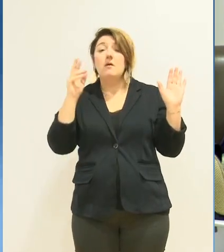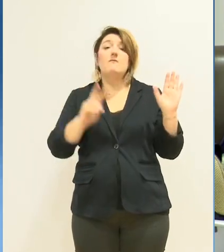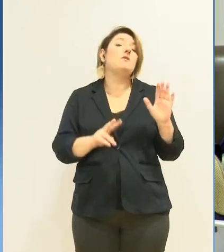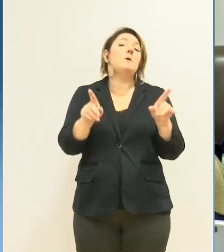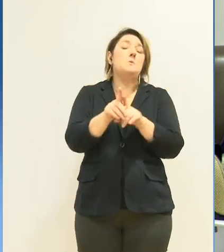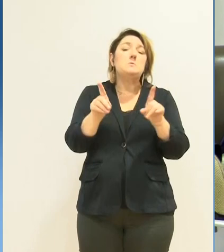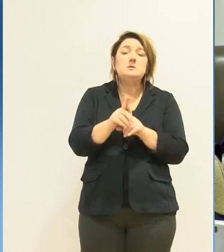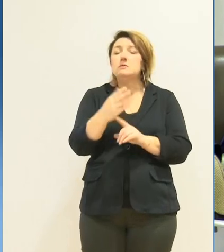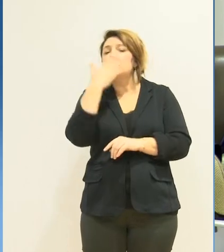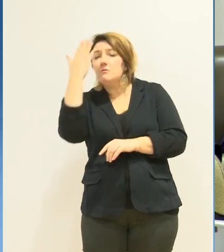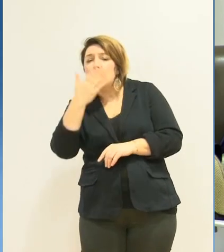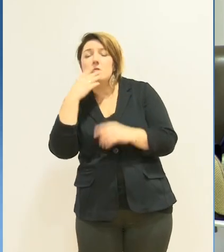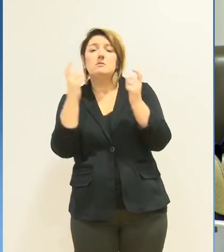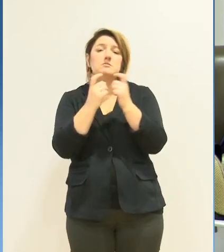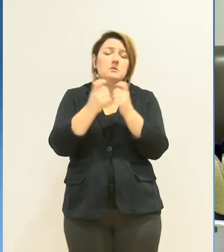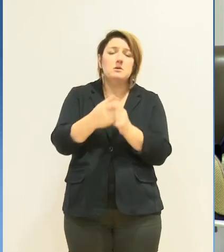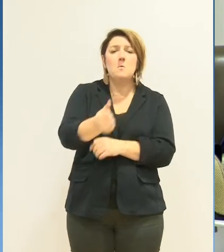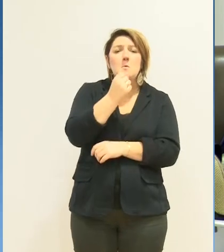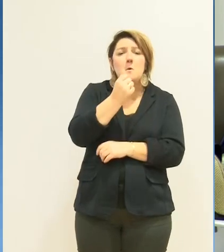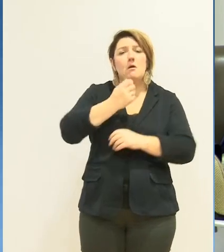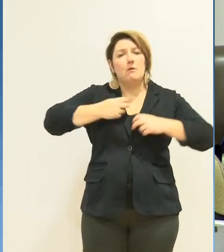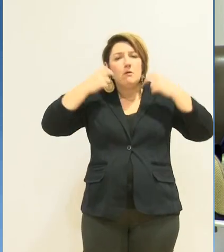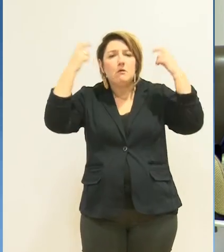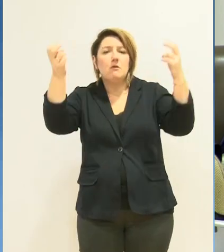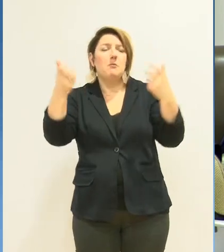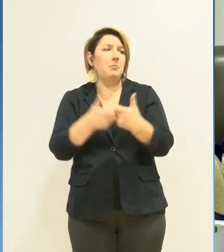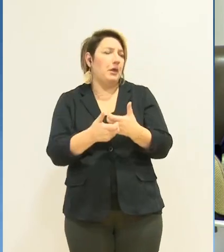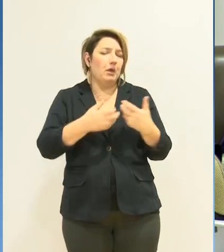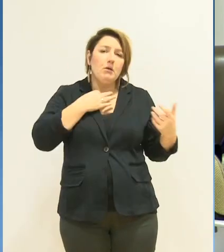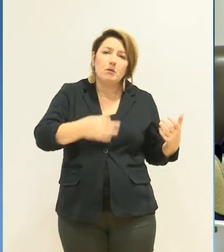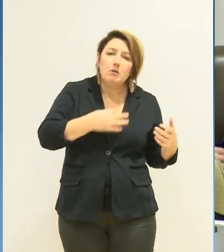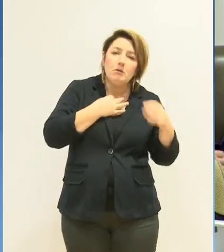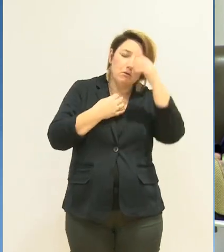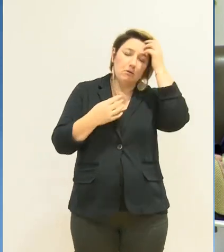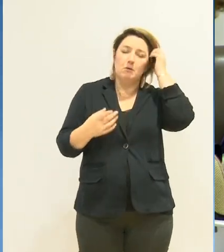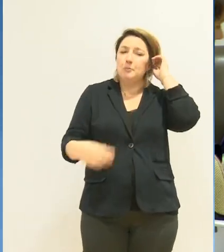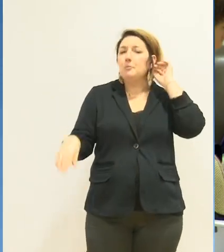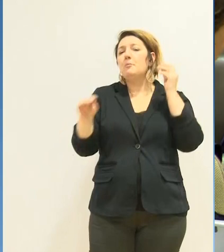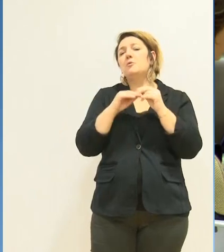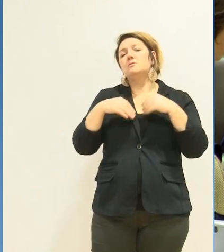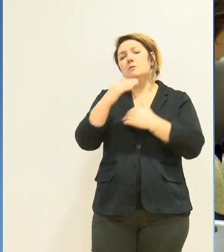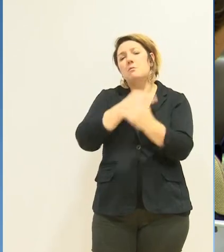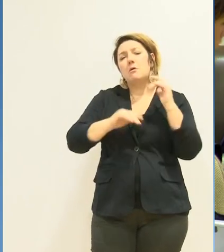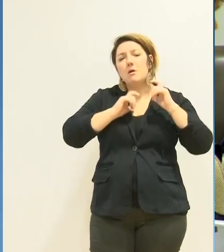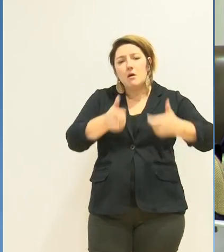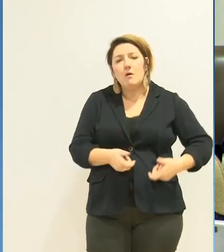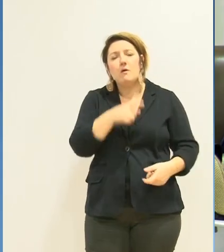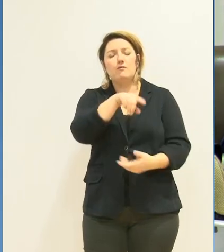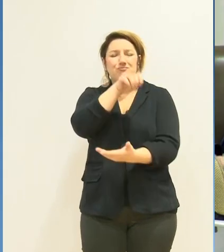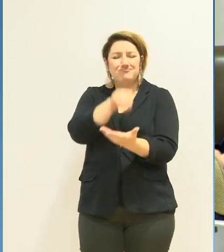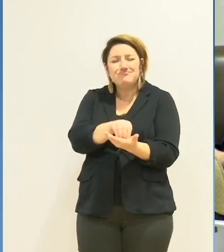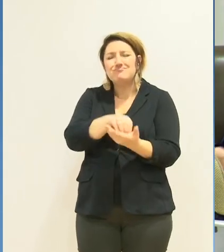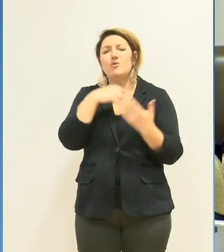évidemment et puis il ya le plus ricol que l'on a voté à 200% on est bien d'accord vous avez inscrit 9,7 millions